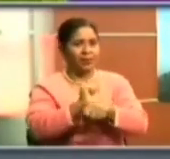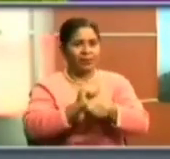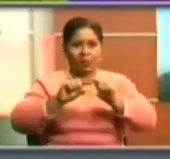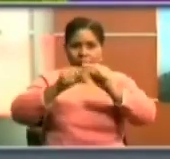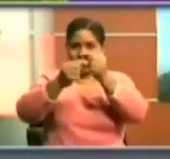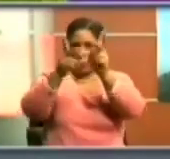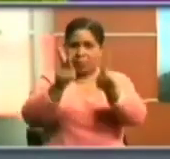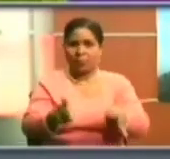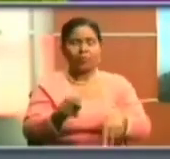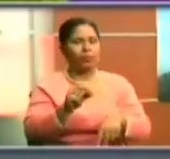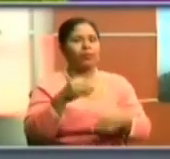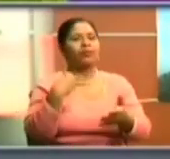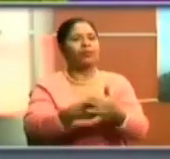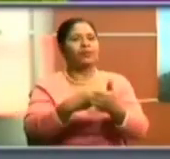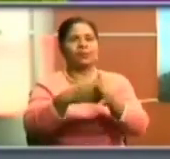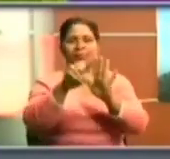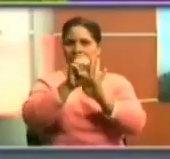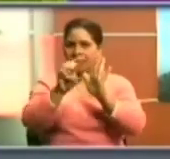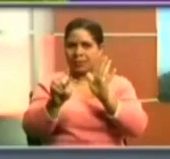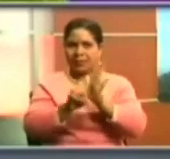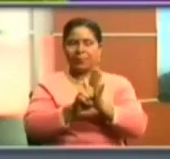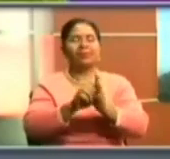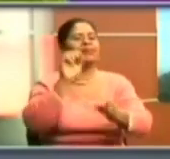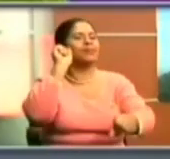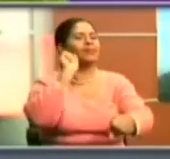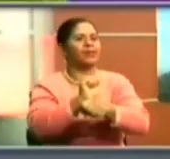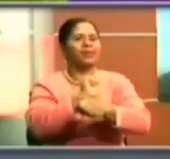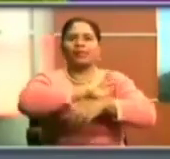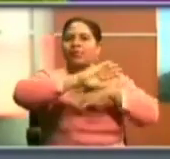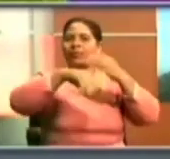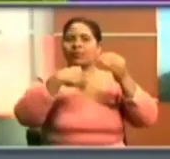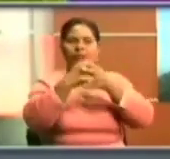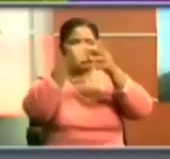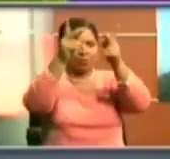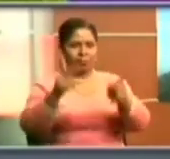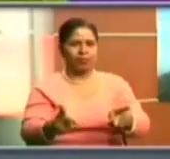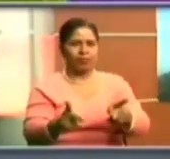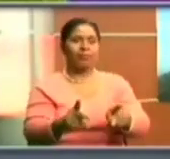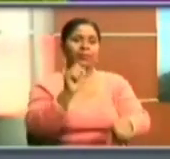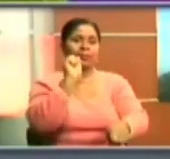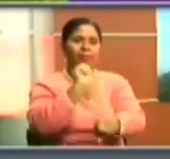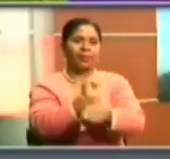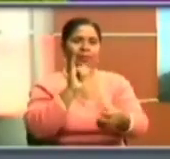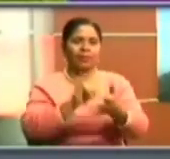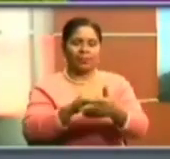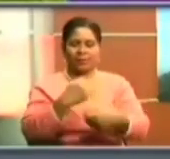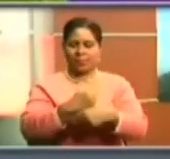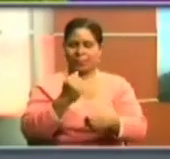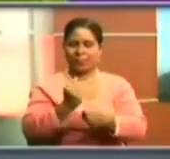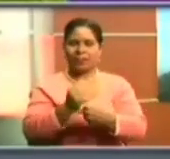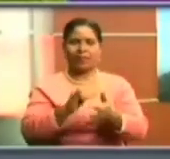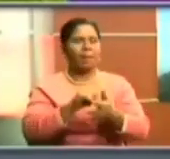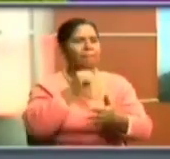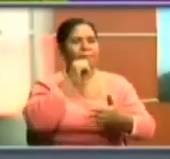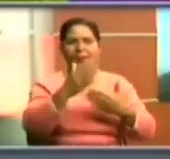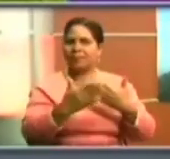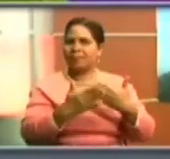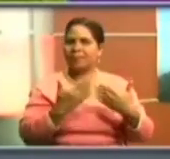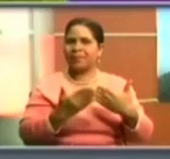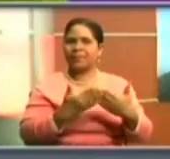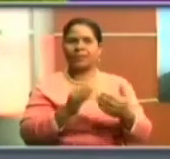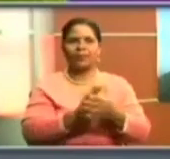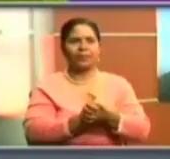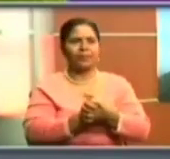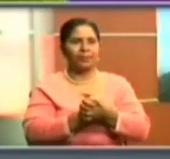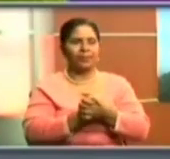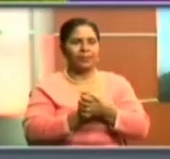Groupe, l'argent, l'État, il est là pour faire travail pour tout le monde. C'est bataille, ça m'a mené, c'est une bataille qui n'est pas facile. C'est ça que fait top